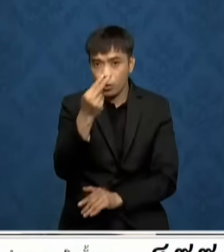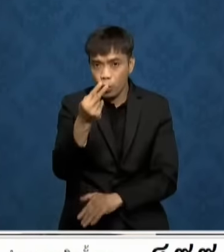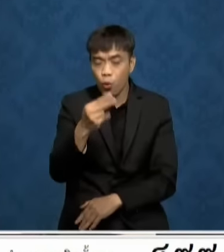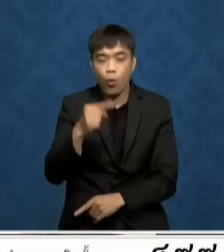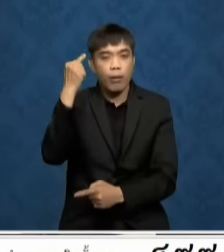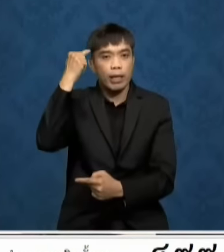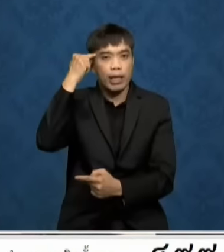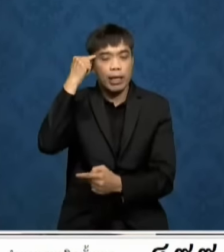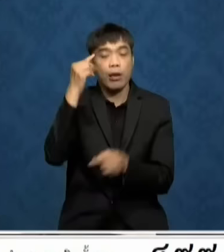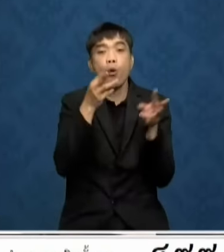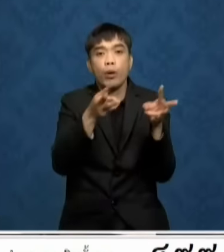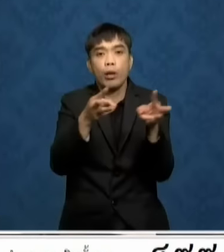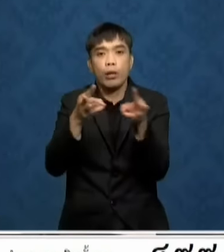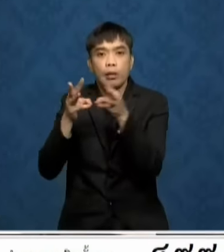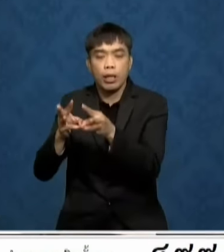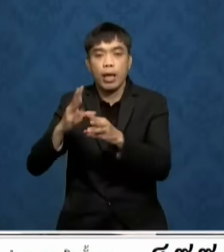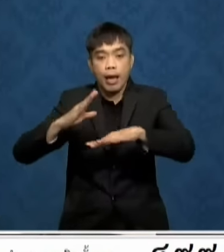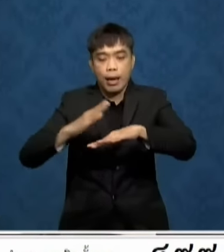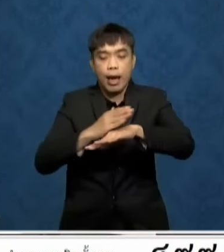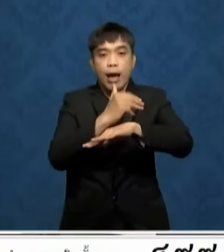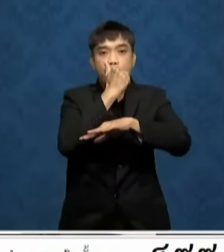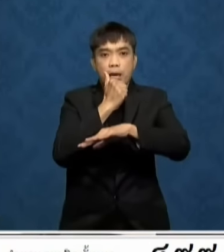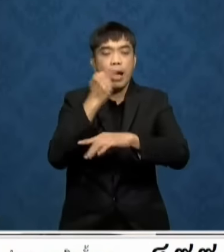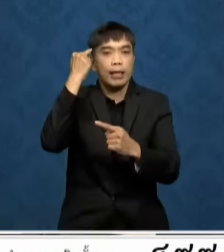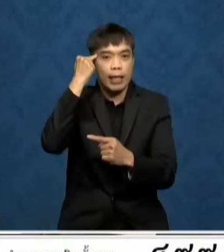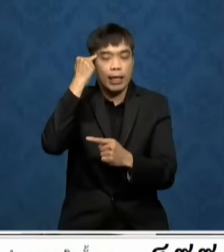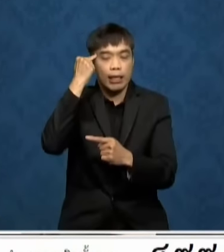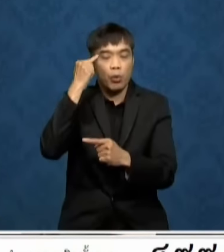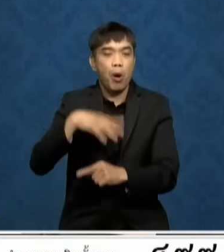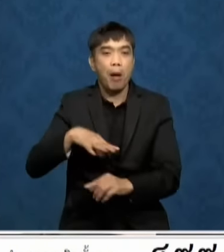แนวคิดของพรรคการเมืองเป็นแบบที่ปฏิเสธระบอบ